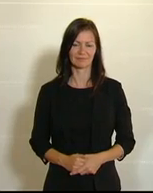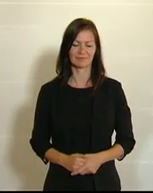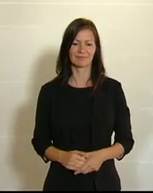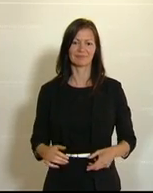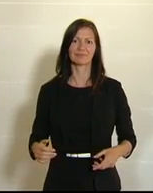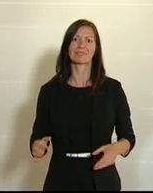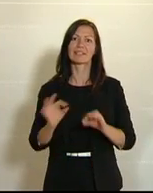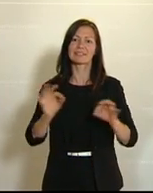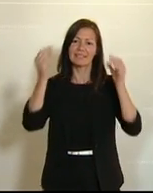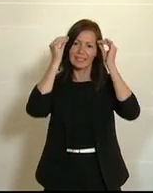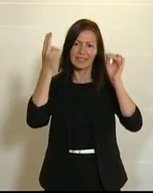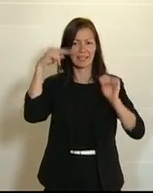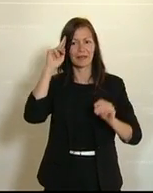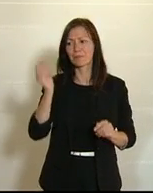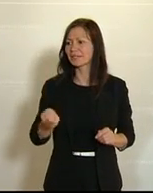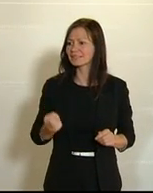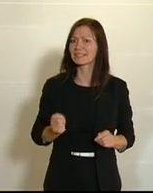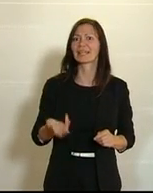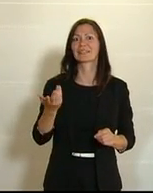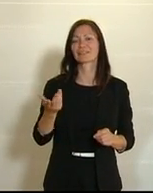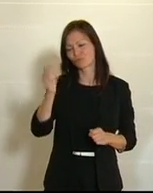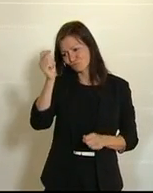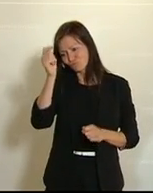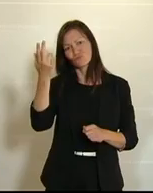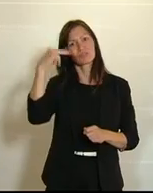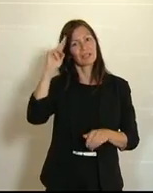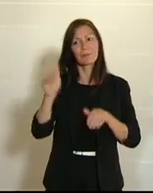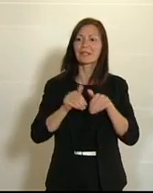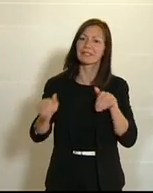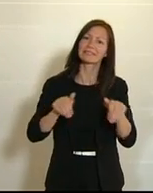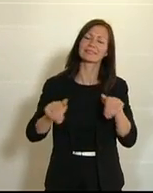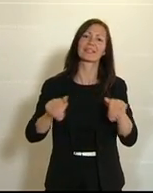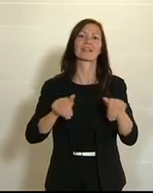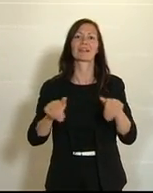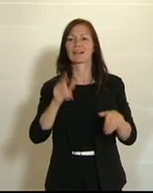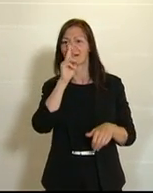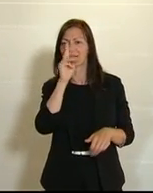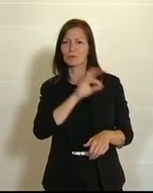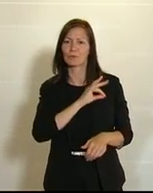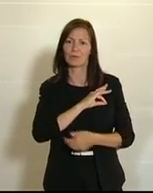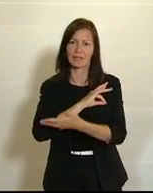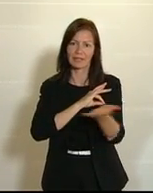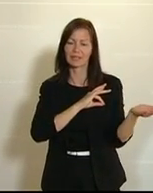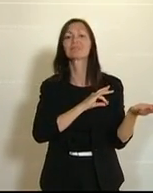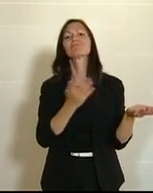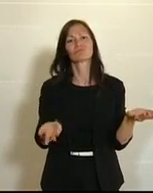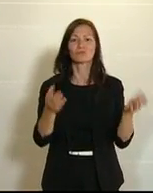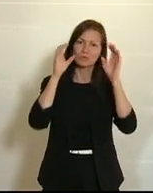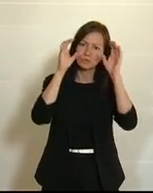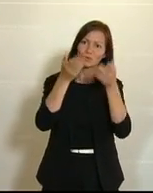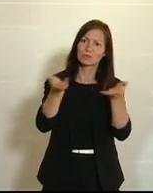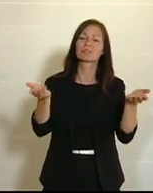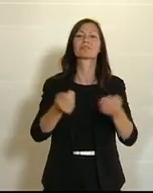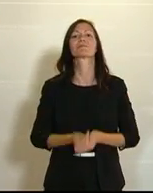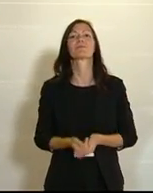Sehr geehrter Herr Präsident, geschätzter Herr Minister, liebe Kolleginnen und Kollegen, liebe Zuseherinnen und Zuseher.